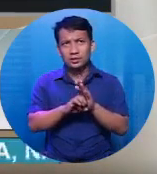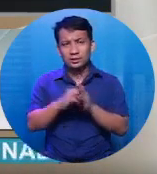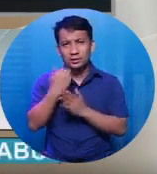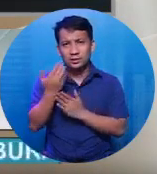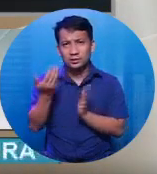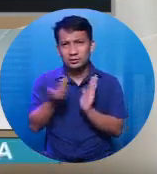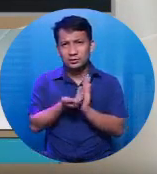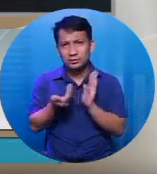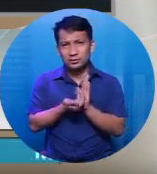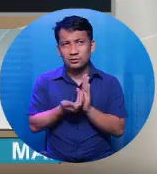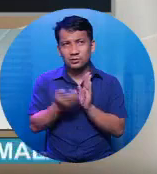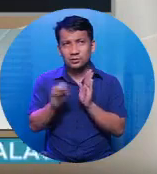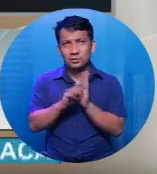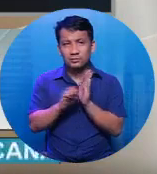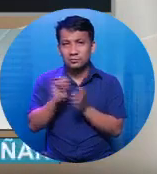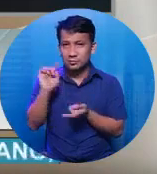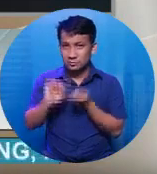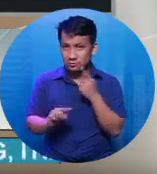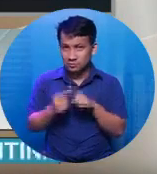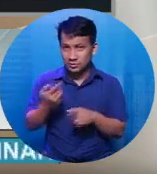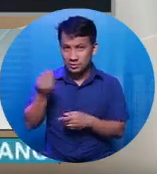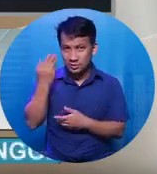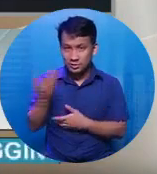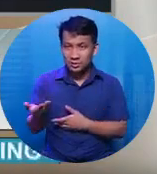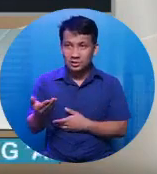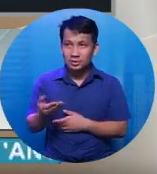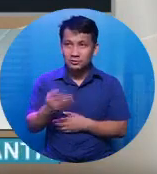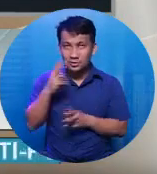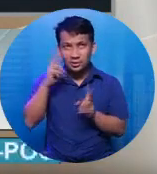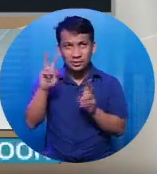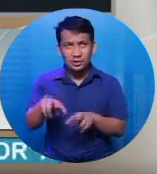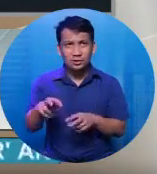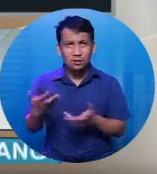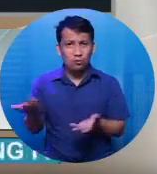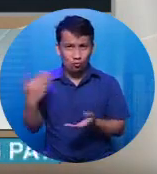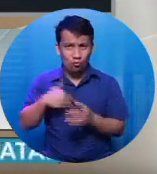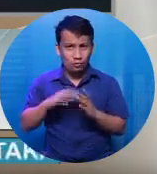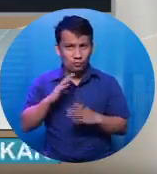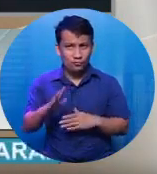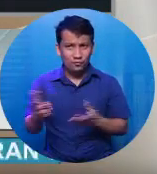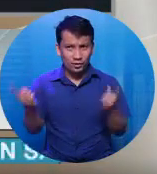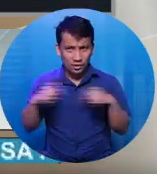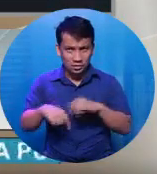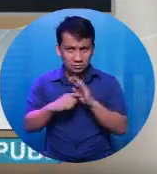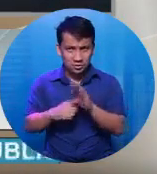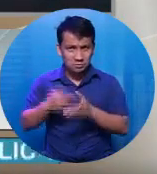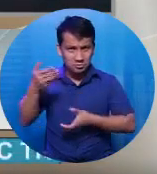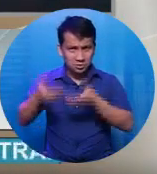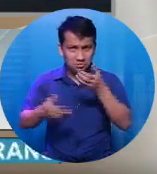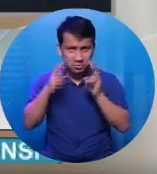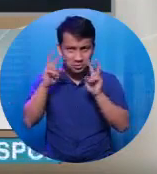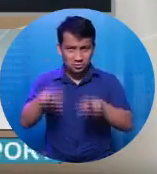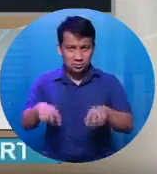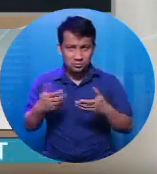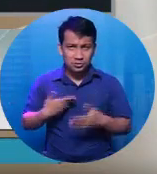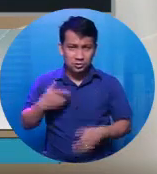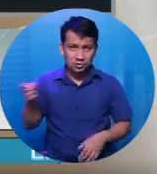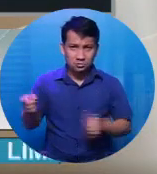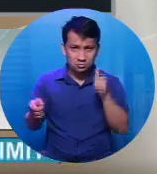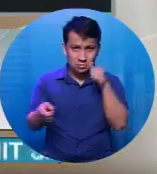si Mrs. pero may mga kaibigan siya na magtitestify daw willing sa court na itong kanilang, na itong mister